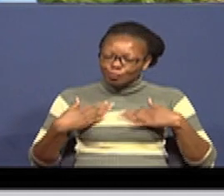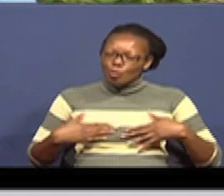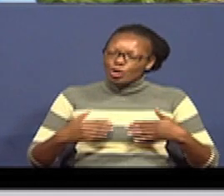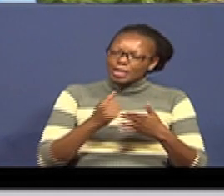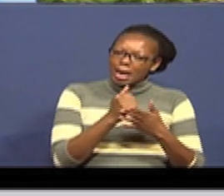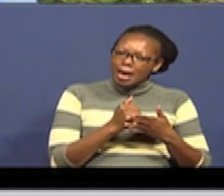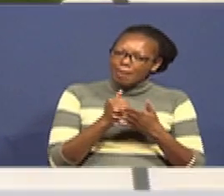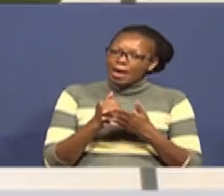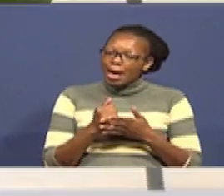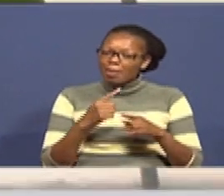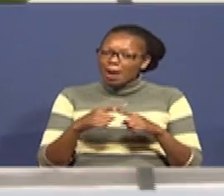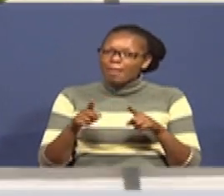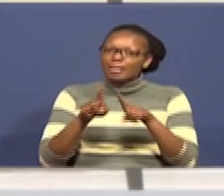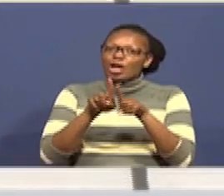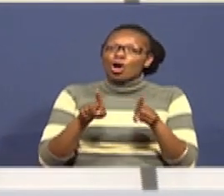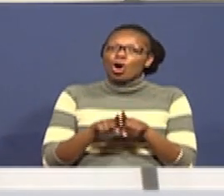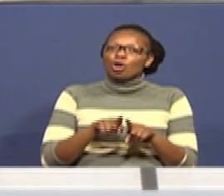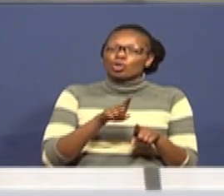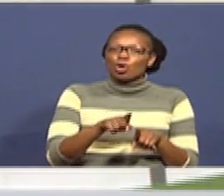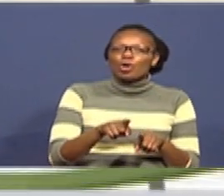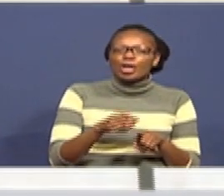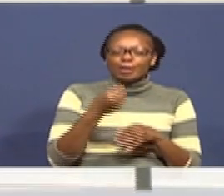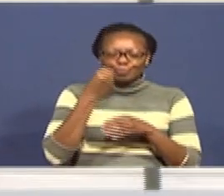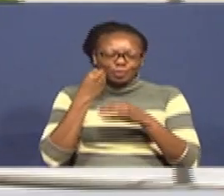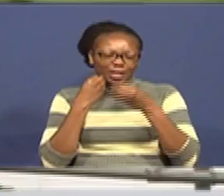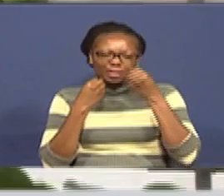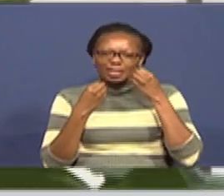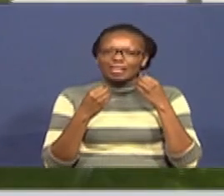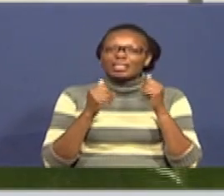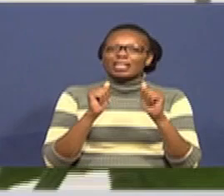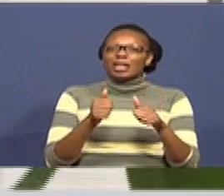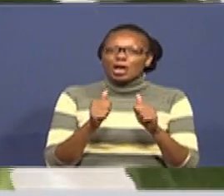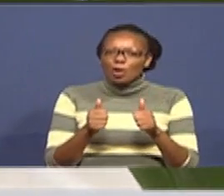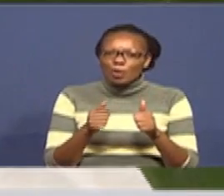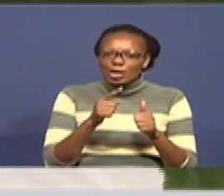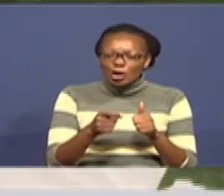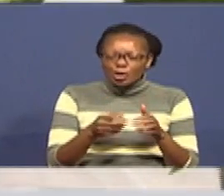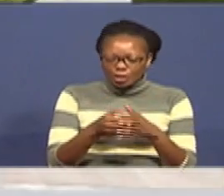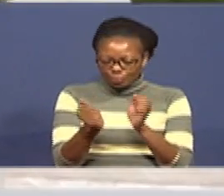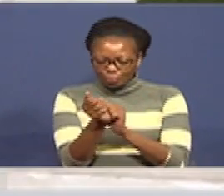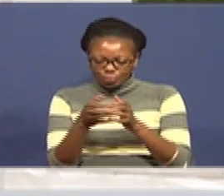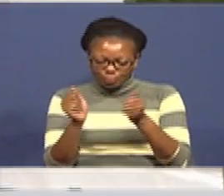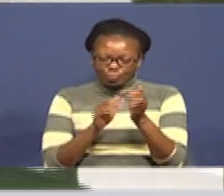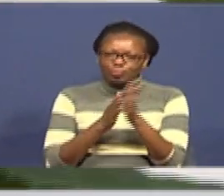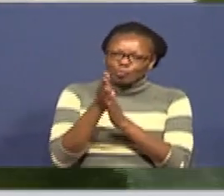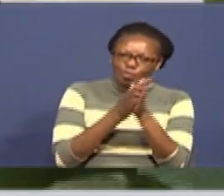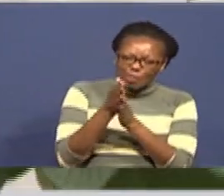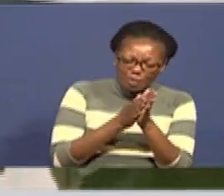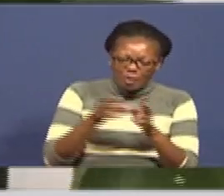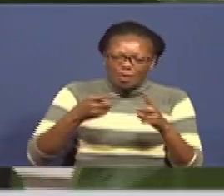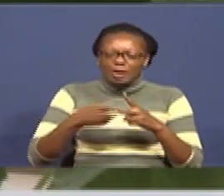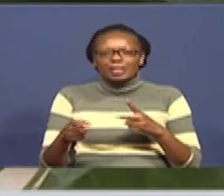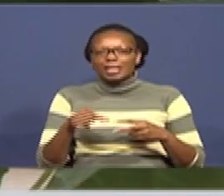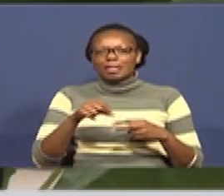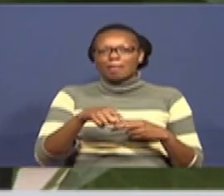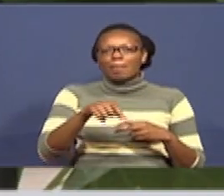unachuna. Mbali na kuwa na madini muhimu, cucumber pia ni mboga. Inaweza kutumiwa kutengeza salads ama